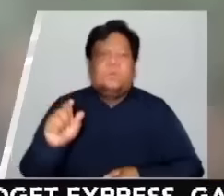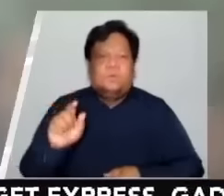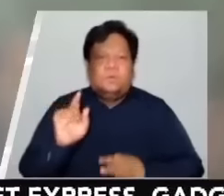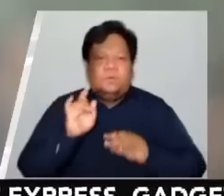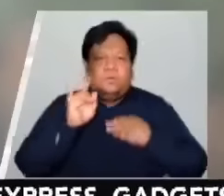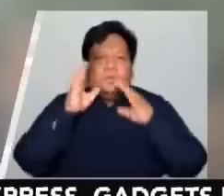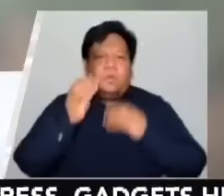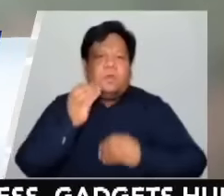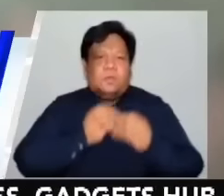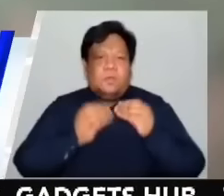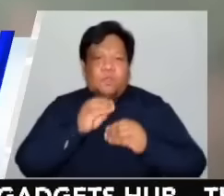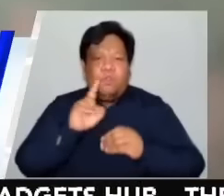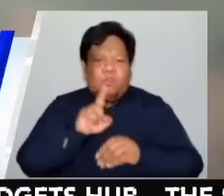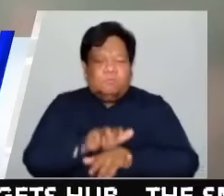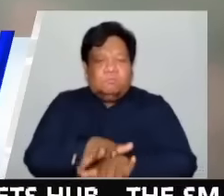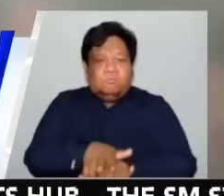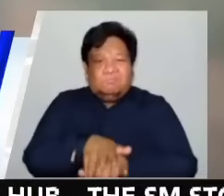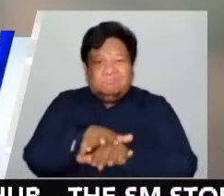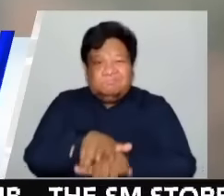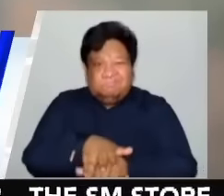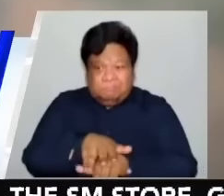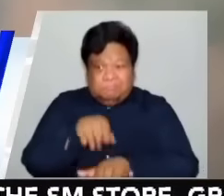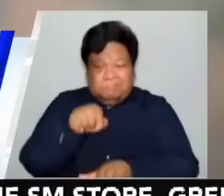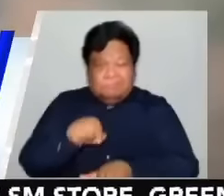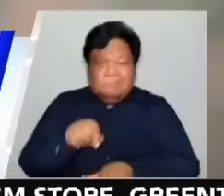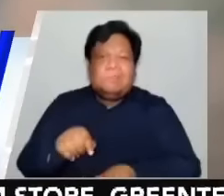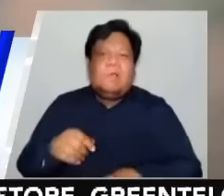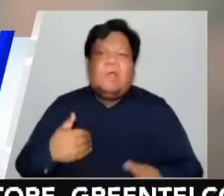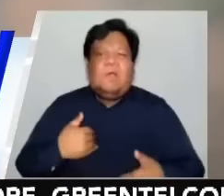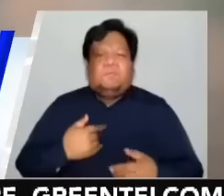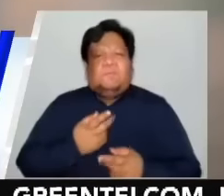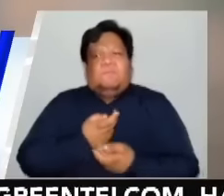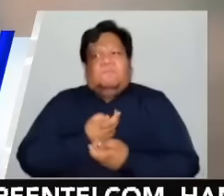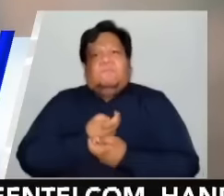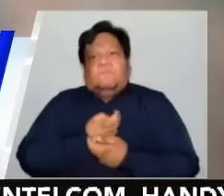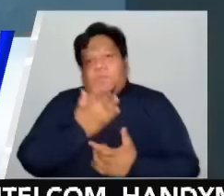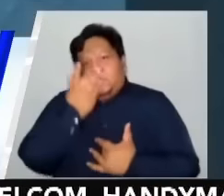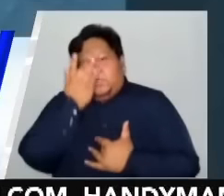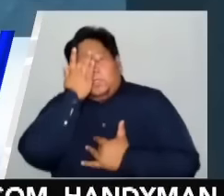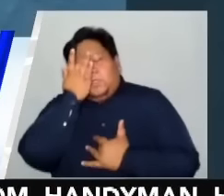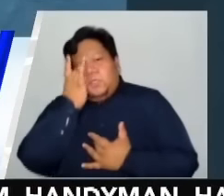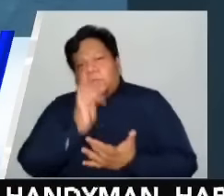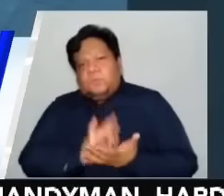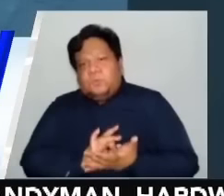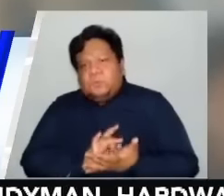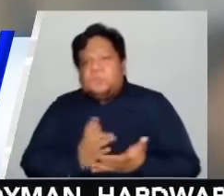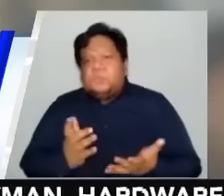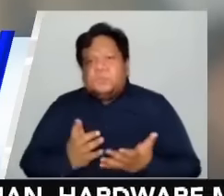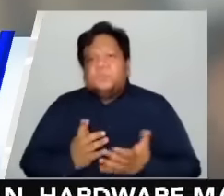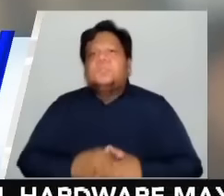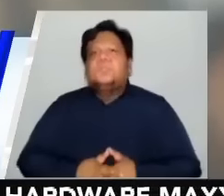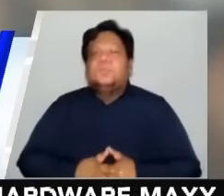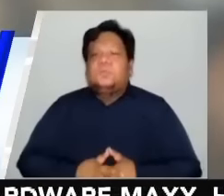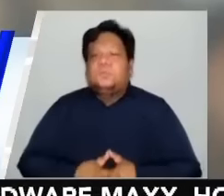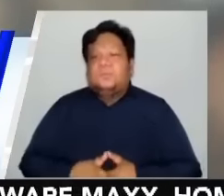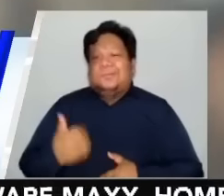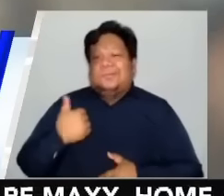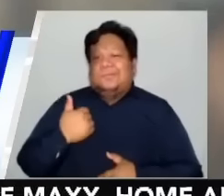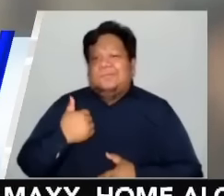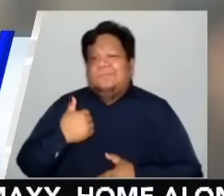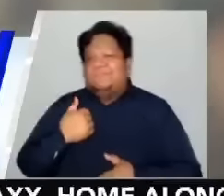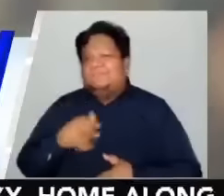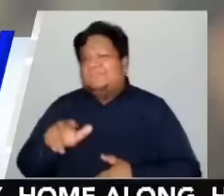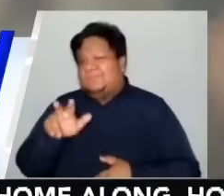Tatlo ang nasawi at 3 dala ang naospital matapos hihinala malason nakaran sila ng pagsusuka